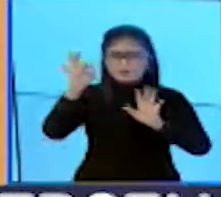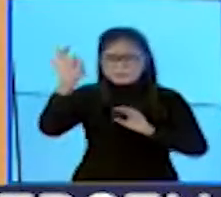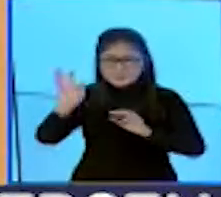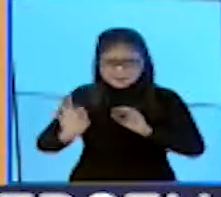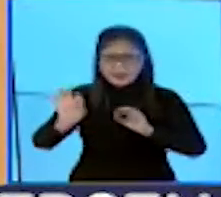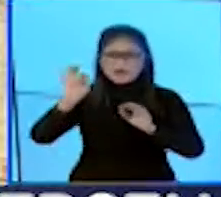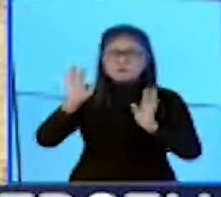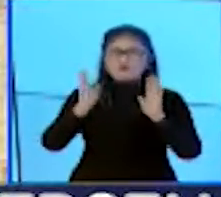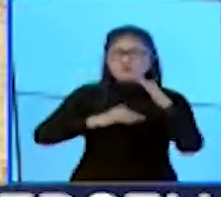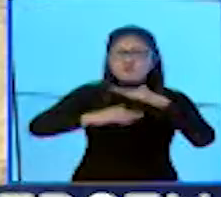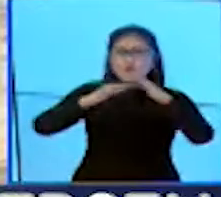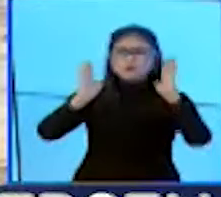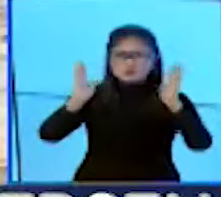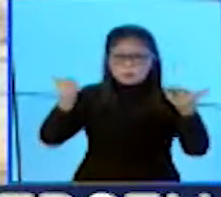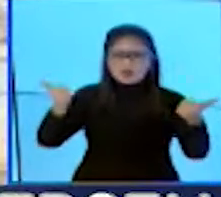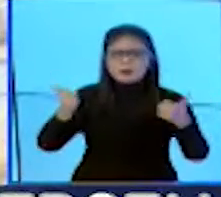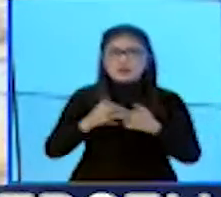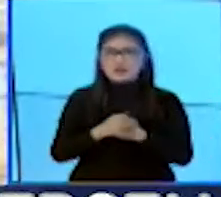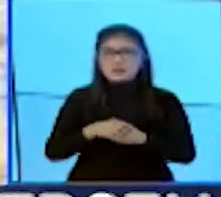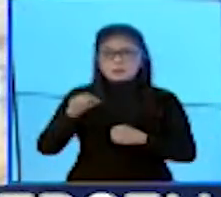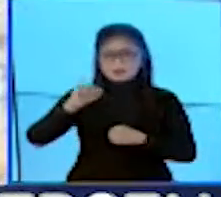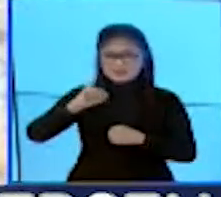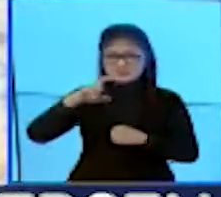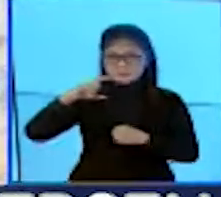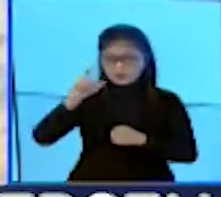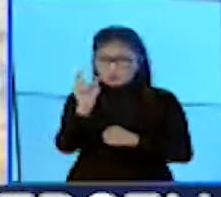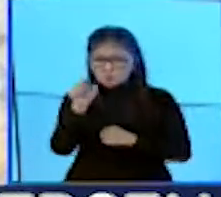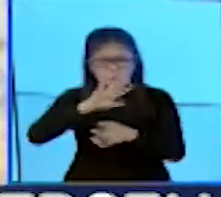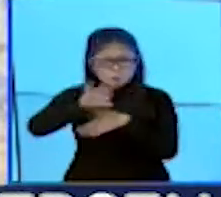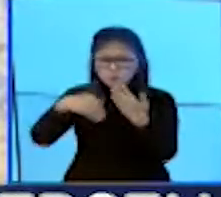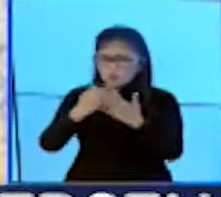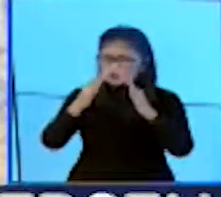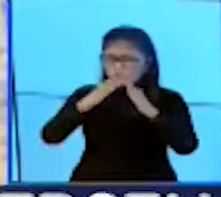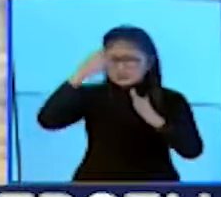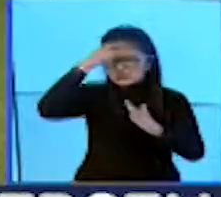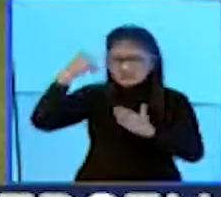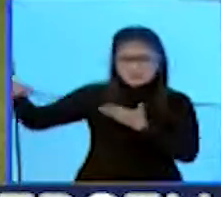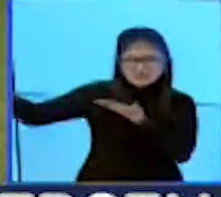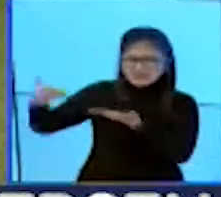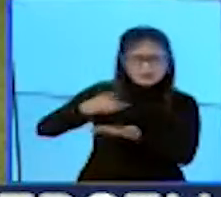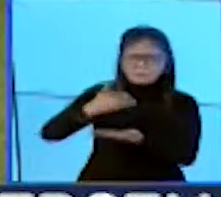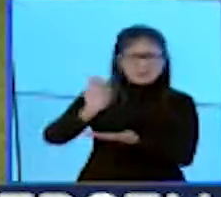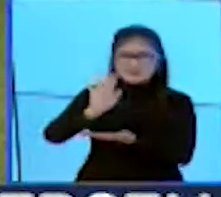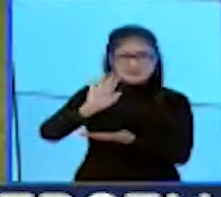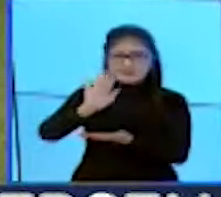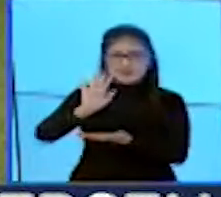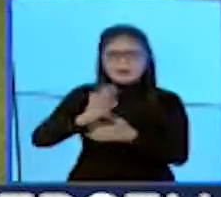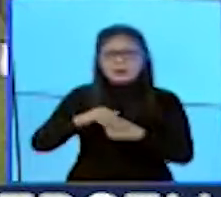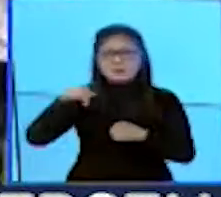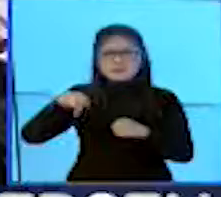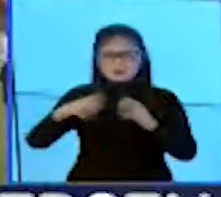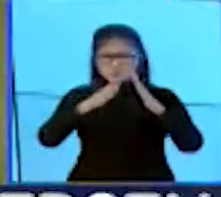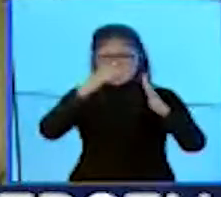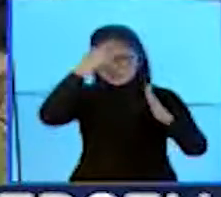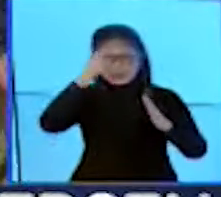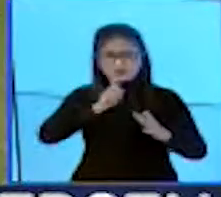terisi penuh. Sedangkan untuk bagian ICU, semua rumah sakit sudah tidak bisa menampung lagi. Bahkan ada rumah sakit swasta